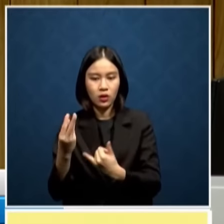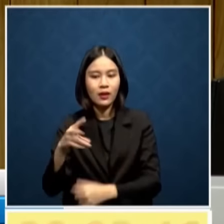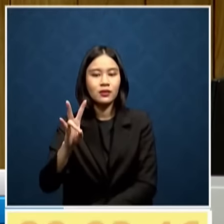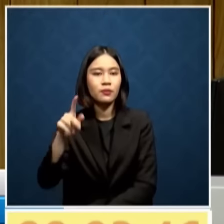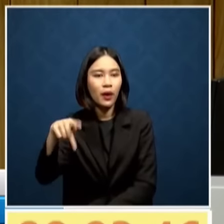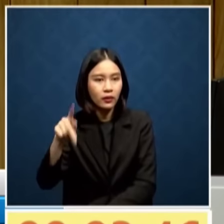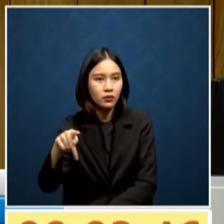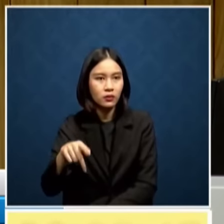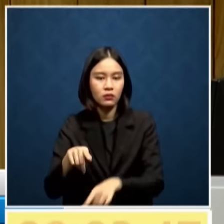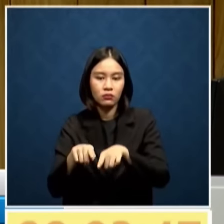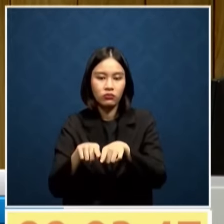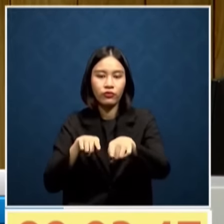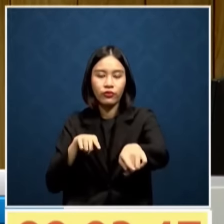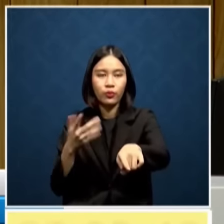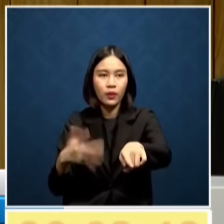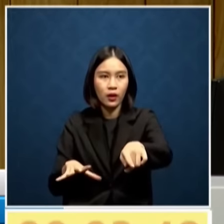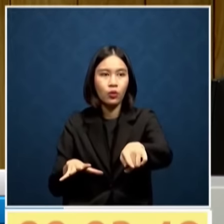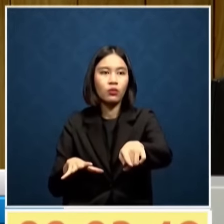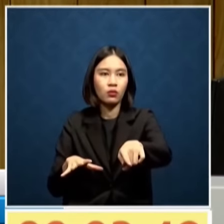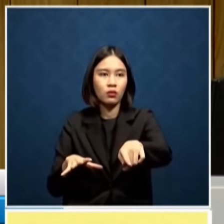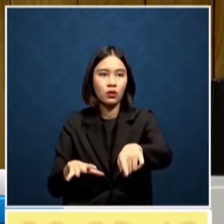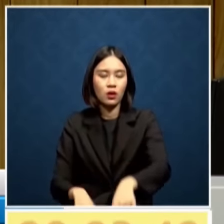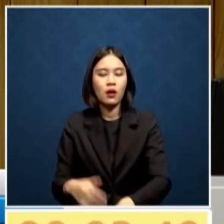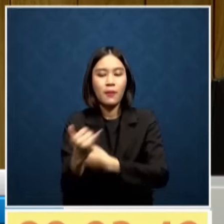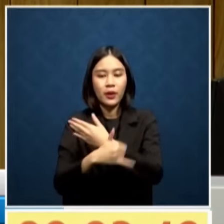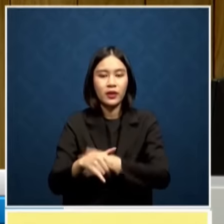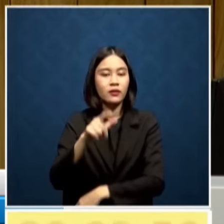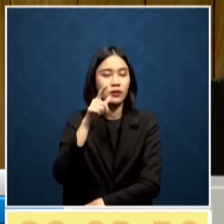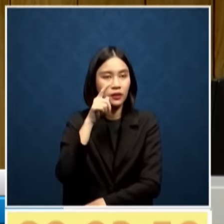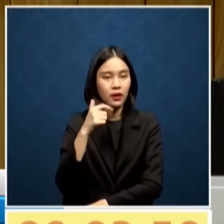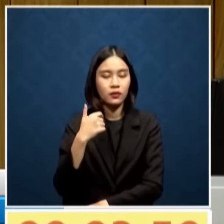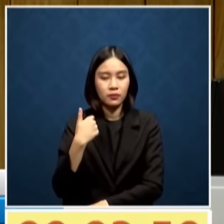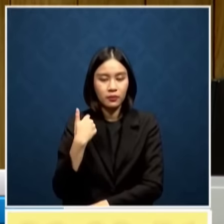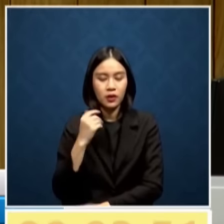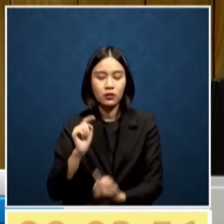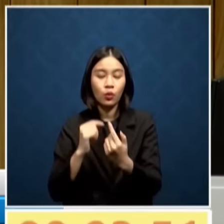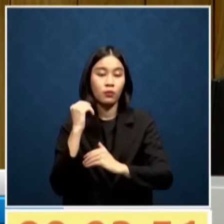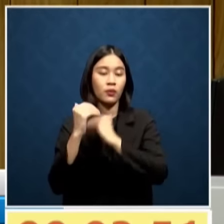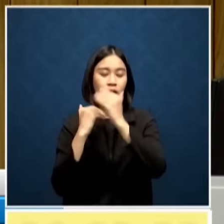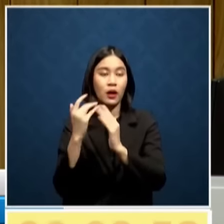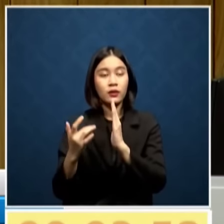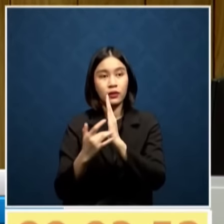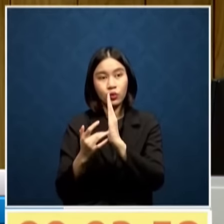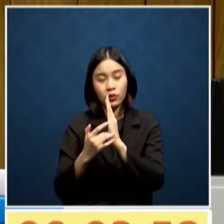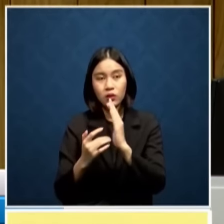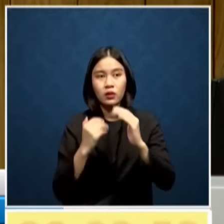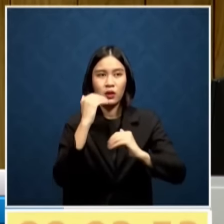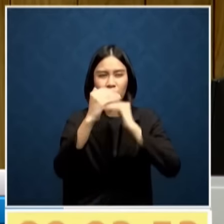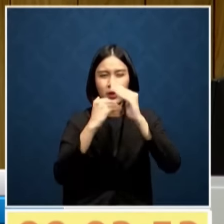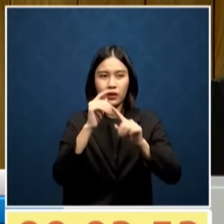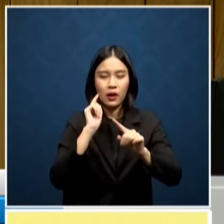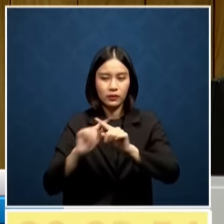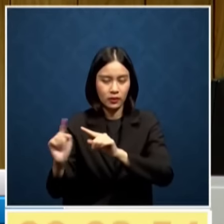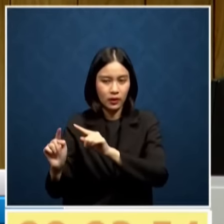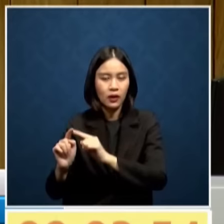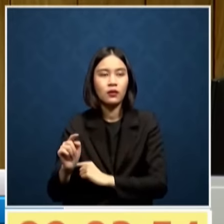7,000เลยนะเขาแซงเขาแล้วเราแซงเป็นการแล้วประเทศเขาใหญ่กว่าเรามากนะฮะเพราะฉะนั้นเนี่ยการพัฒนาเทคโนโลยีการพัฒนาเรื่องต่